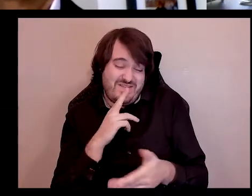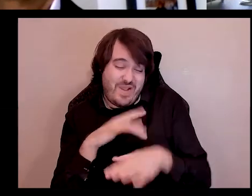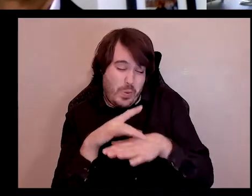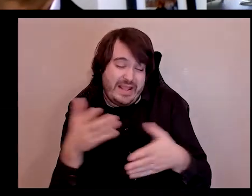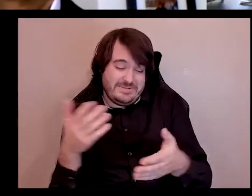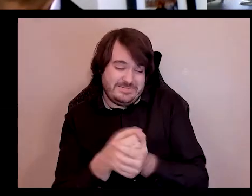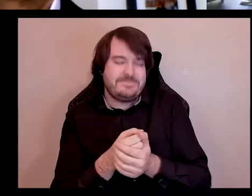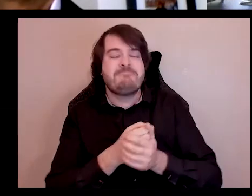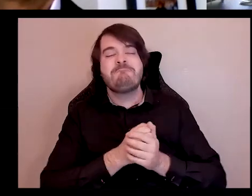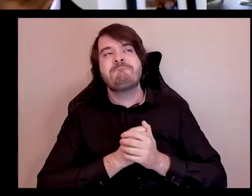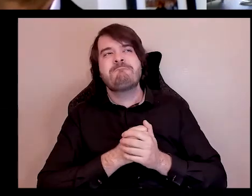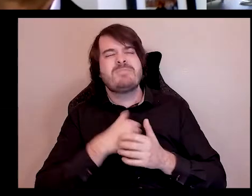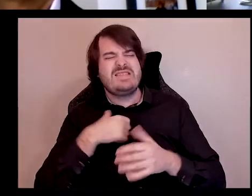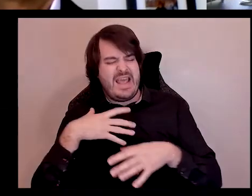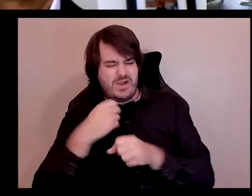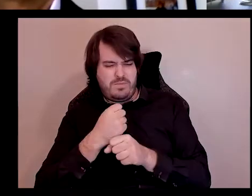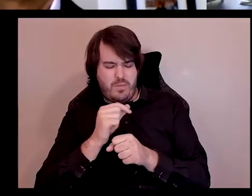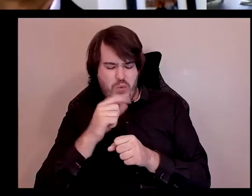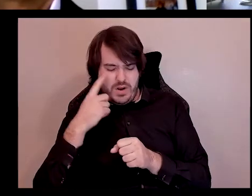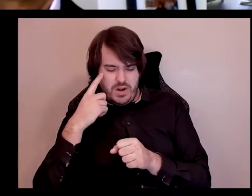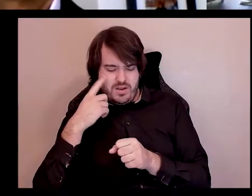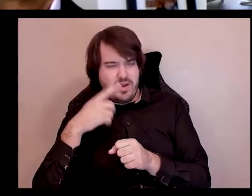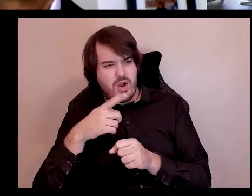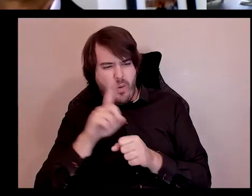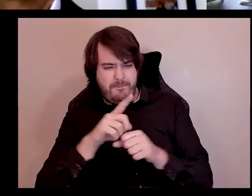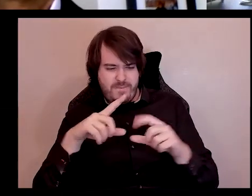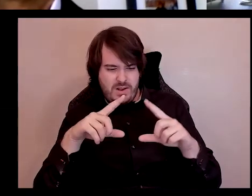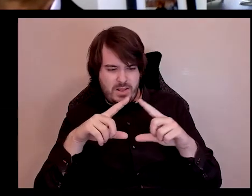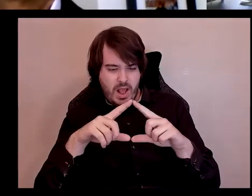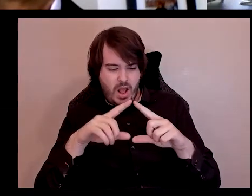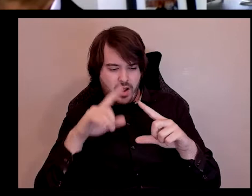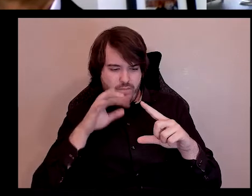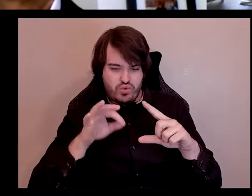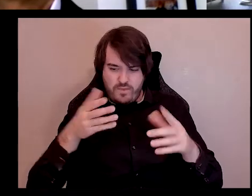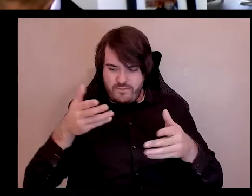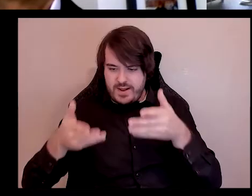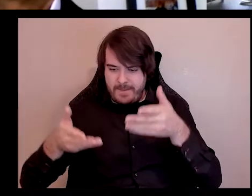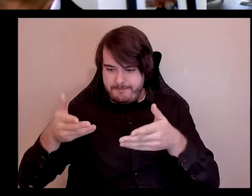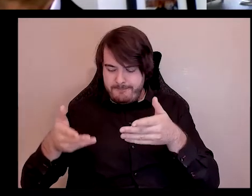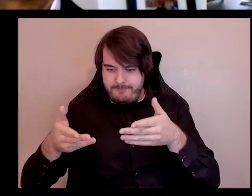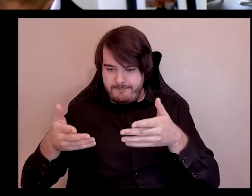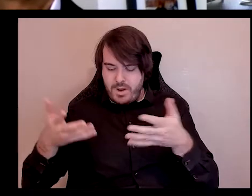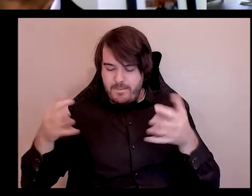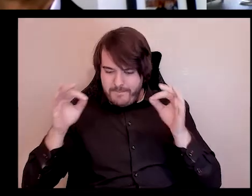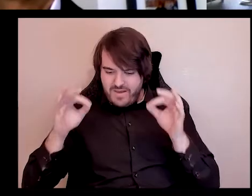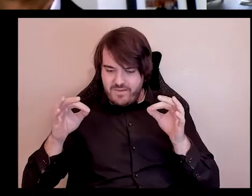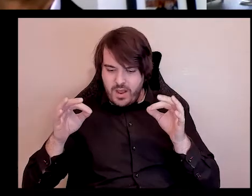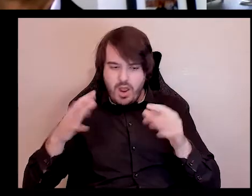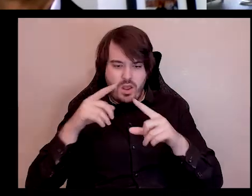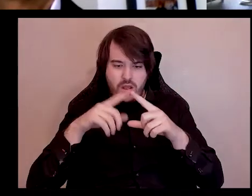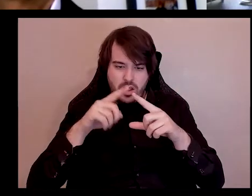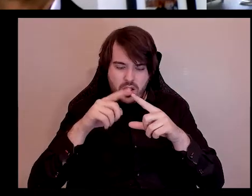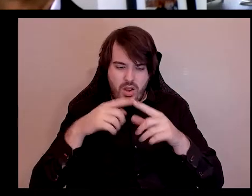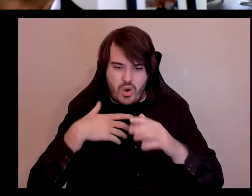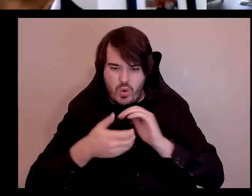Alors, Claude, vous faites écho à quelque chose de concret. J'entends ici, si j'essaie de résumer un petit peu, là, j'entends qu'il y a une espèce de triangle qui est en train de se